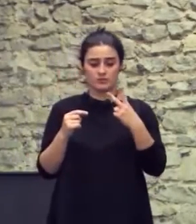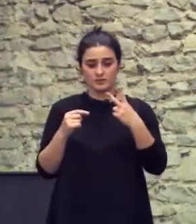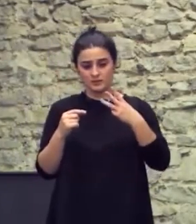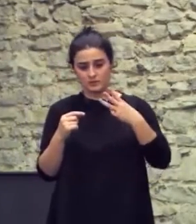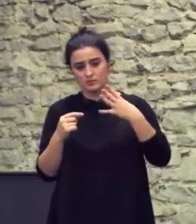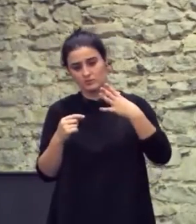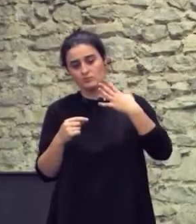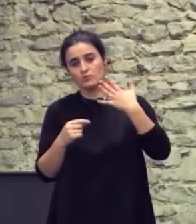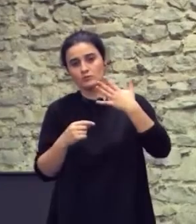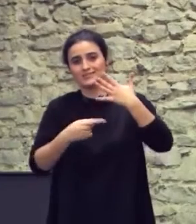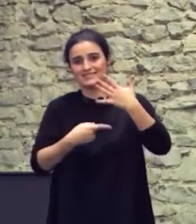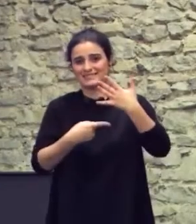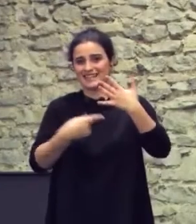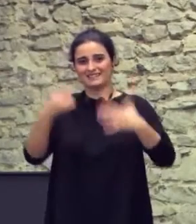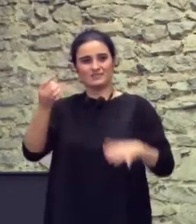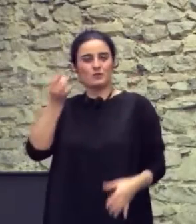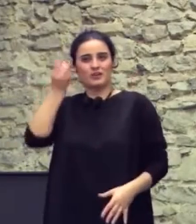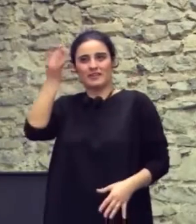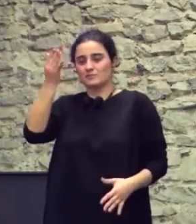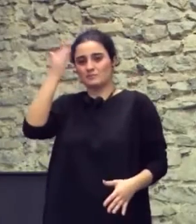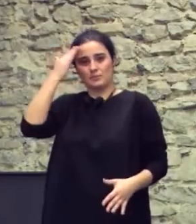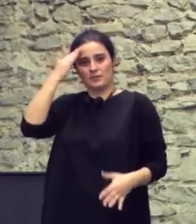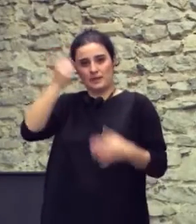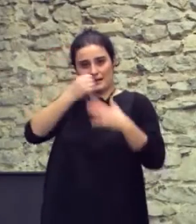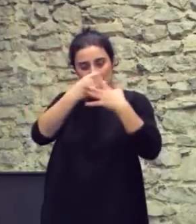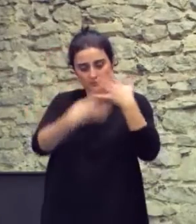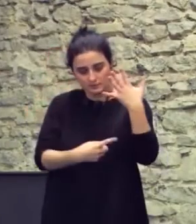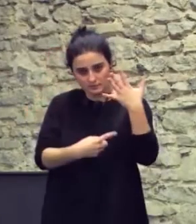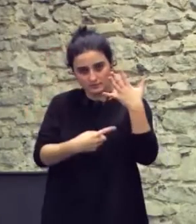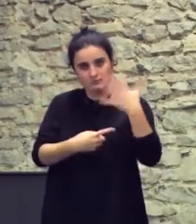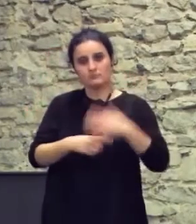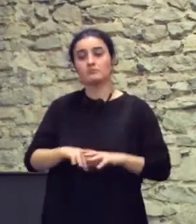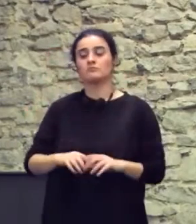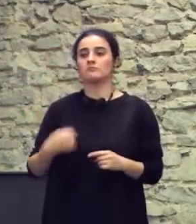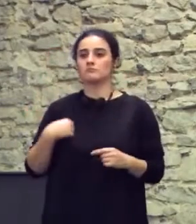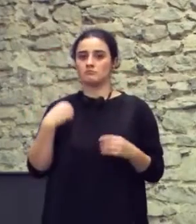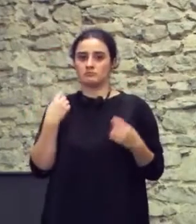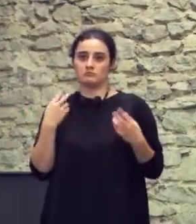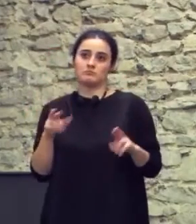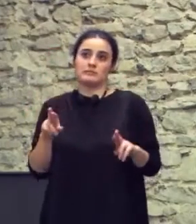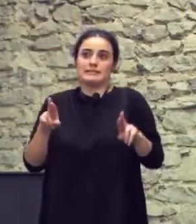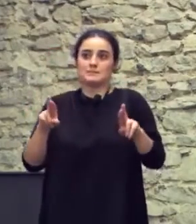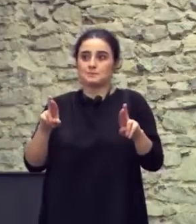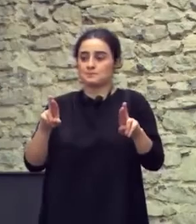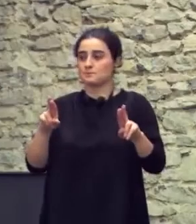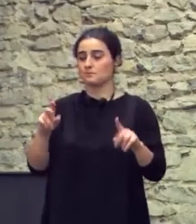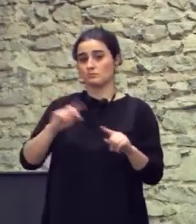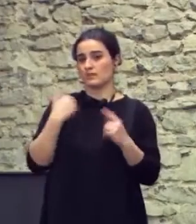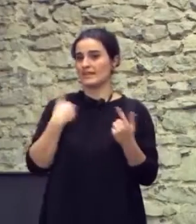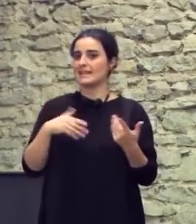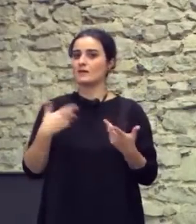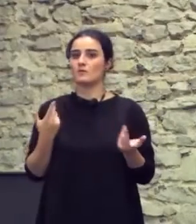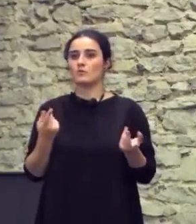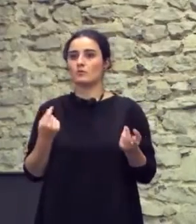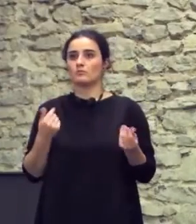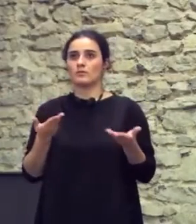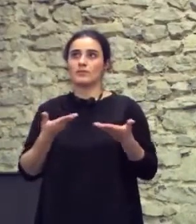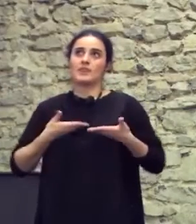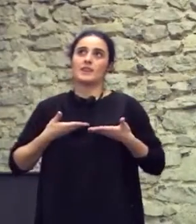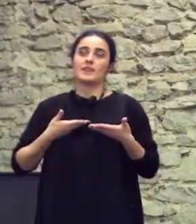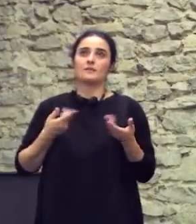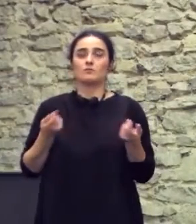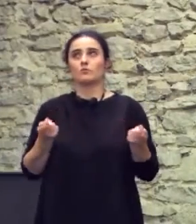bost, sei ideia nagusi botako ditu dala, eta espero dut horrek piztuko digula bintzat aukera